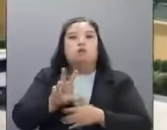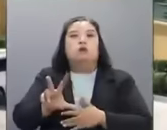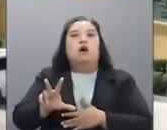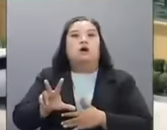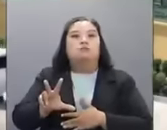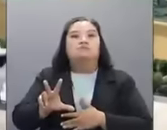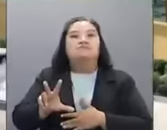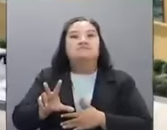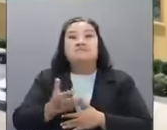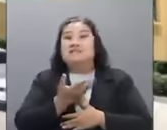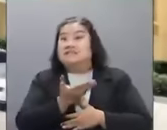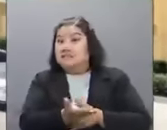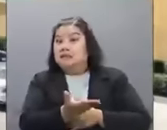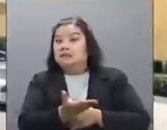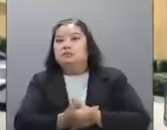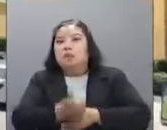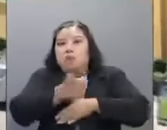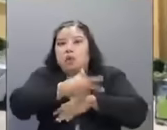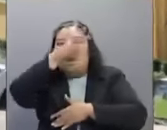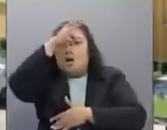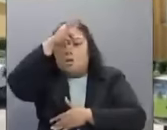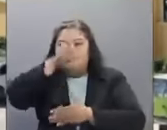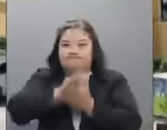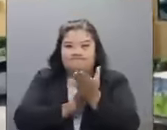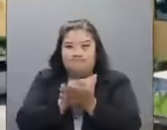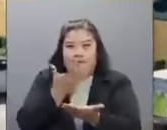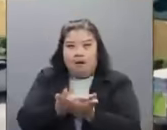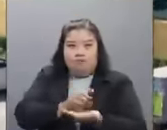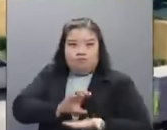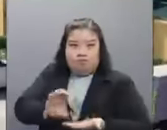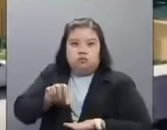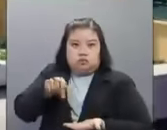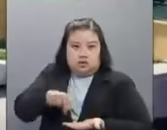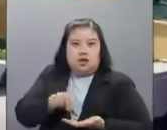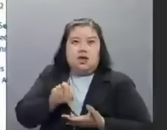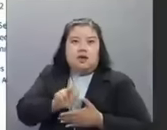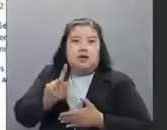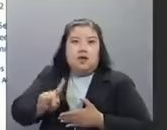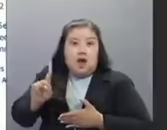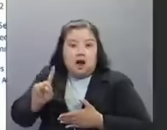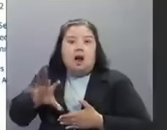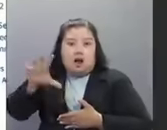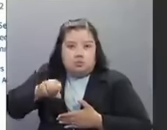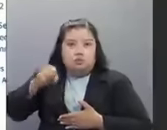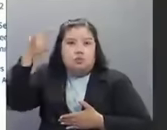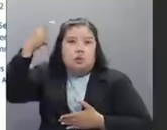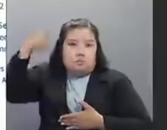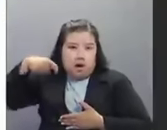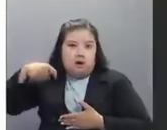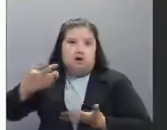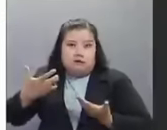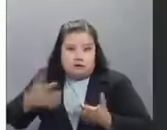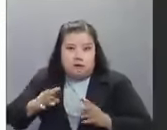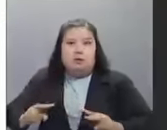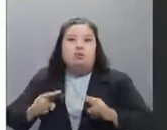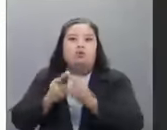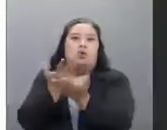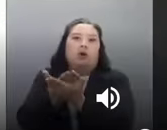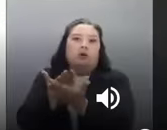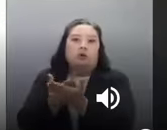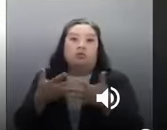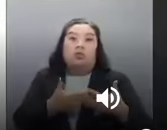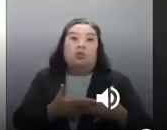ซึ่งเป็นปีที่นายหวันเริ่มมาลงทุนสร้างเมืองใหม่เคเคที่เมียวดีประเทศเมียนมา เอาไว้ให้เลือ กเราได้ถูกกระทรวงการคลังของ